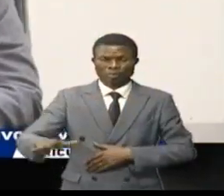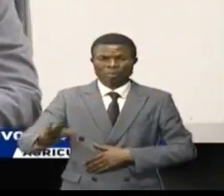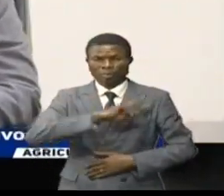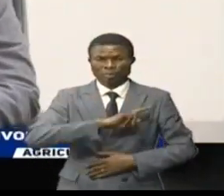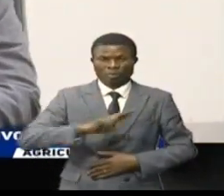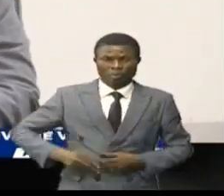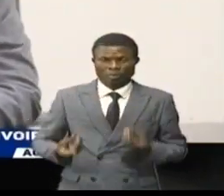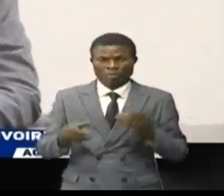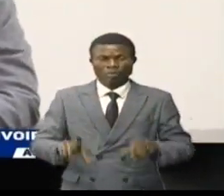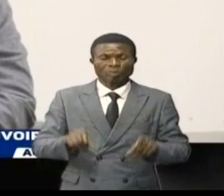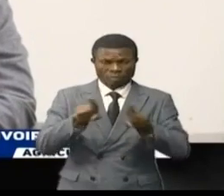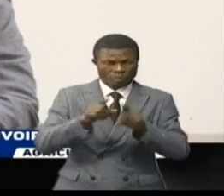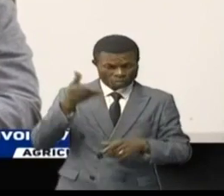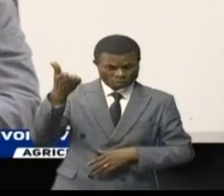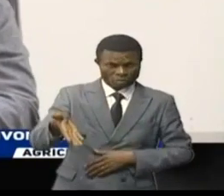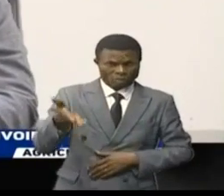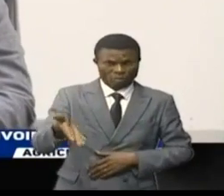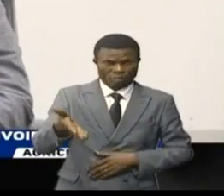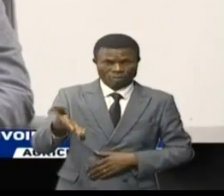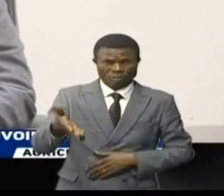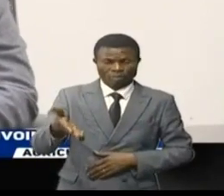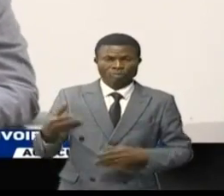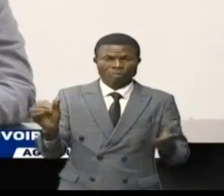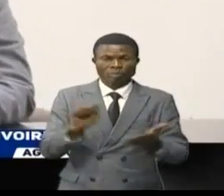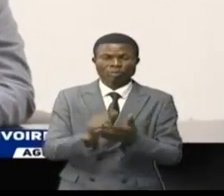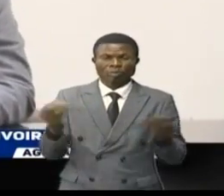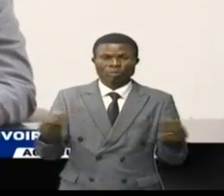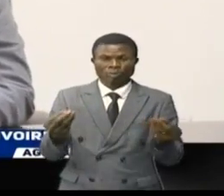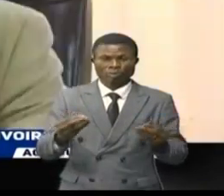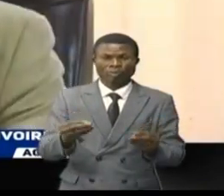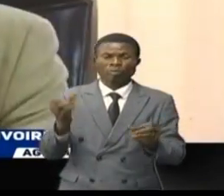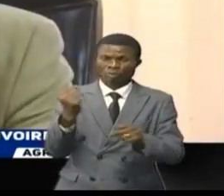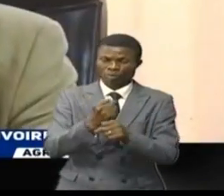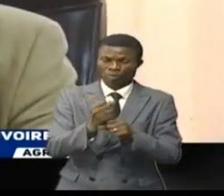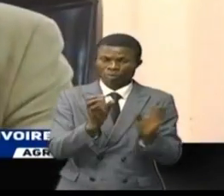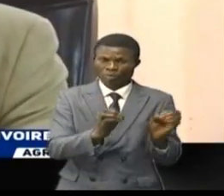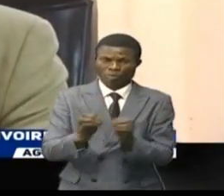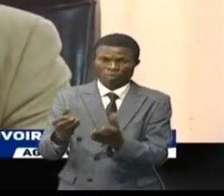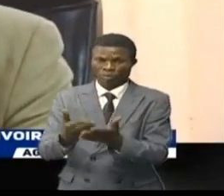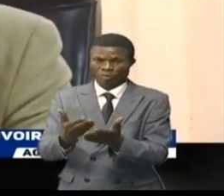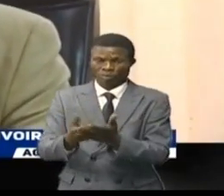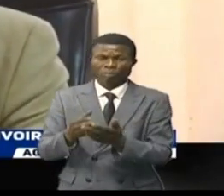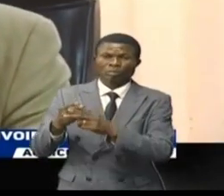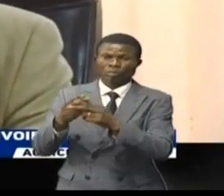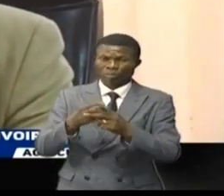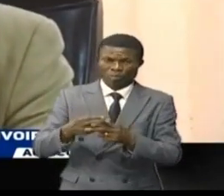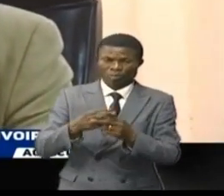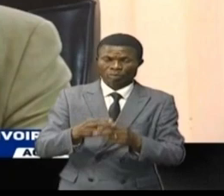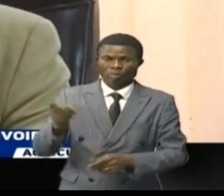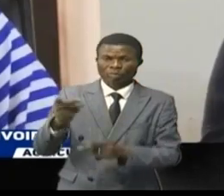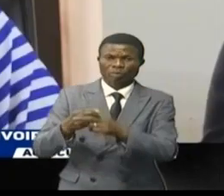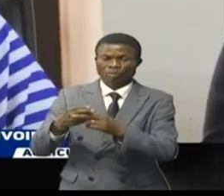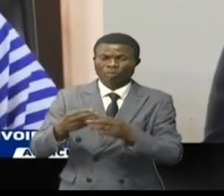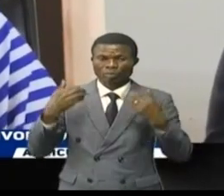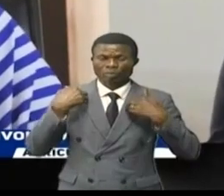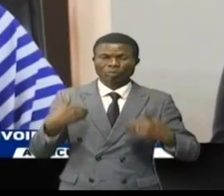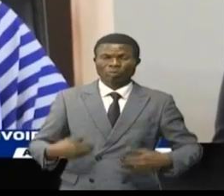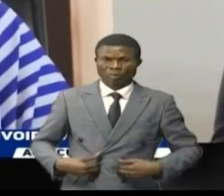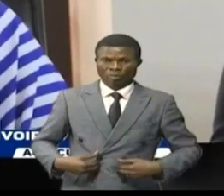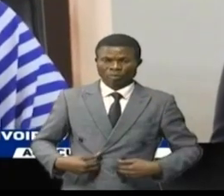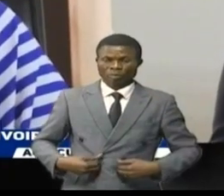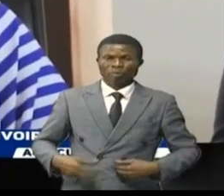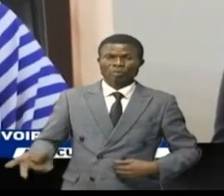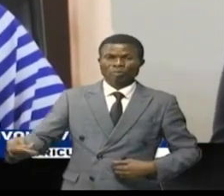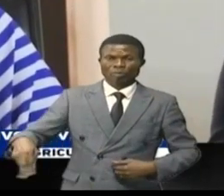République démocratique du Congo. C'est la raison de cette séance de travail sur l'assurance de la sécurité sanitaire dans la